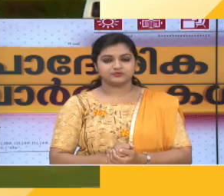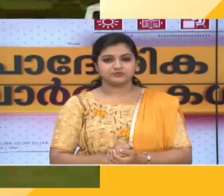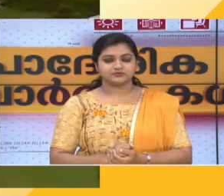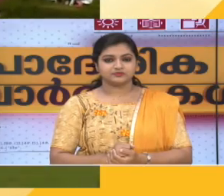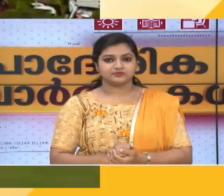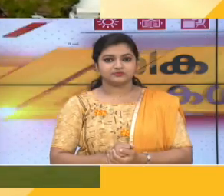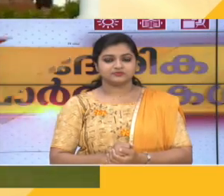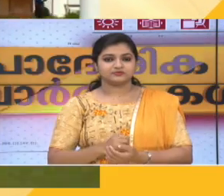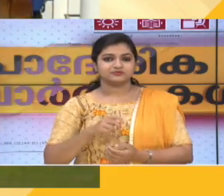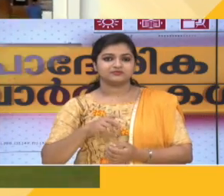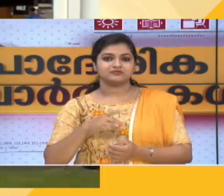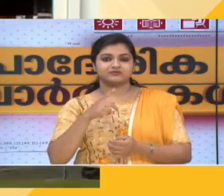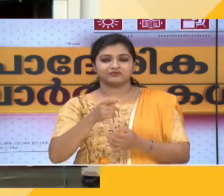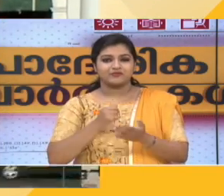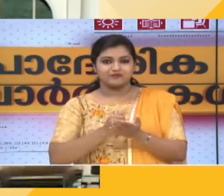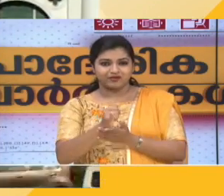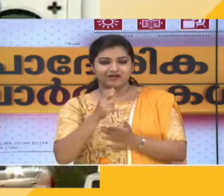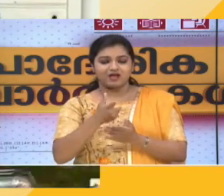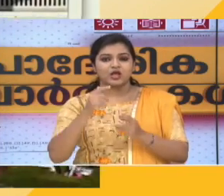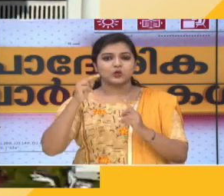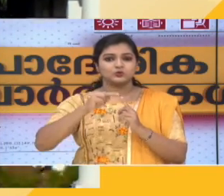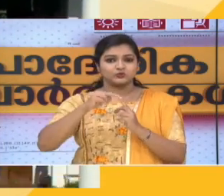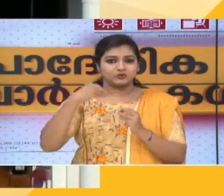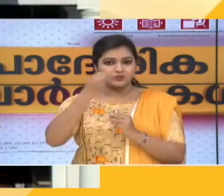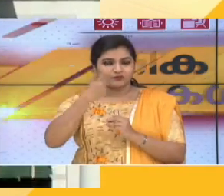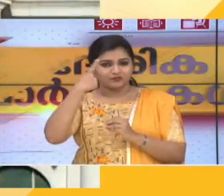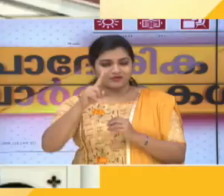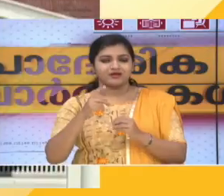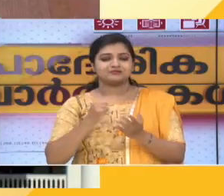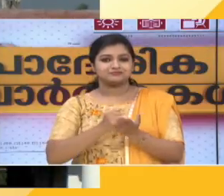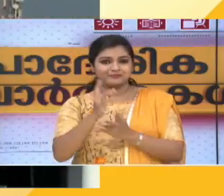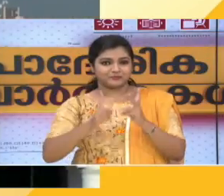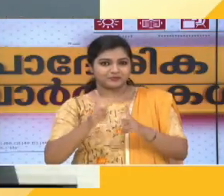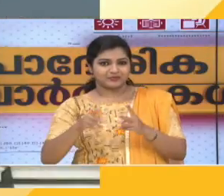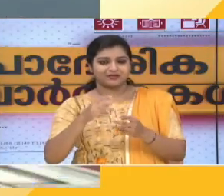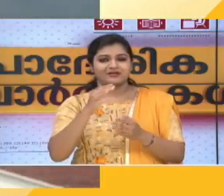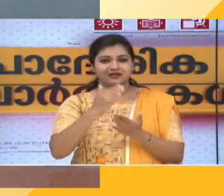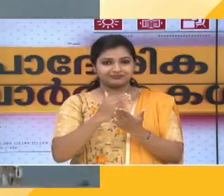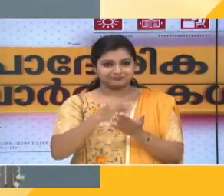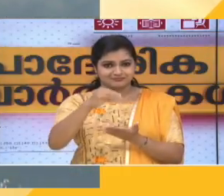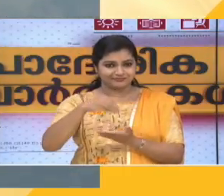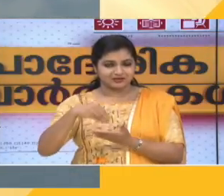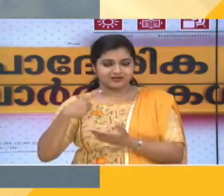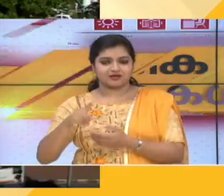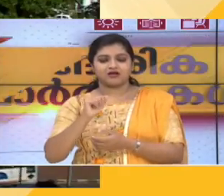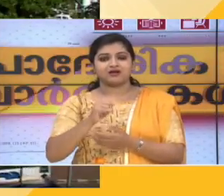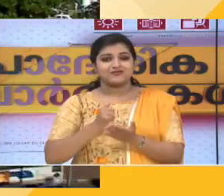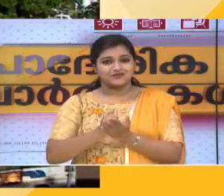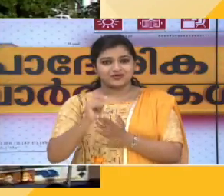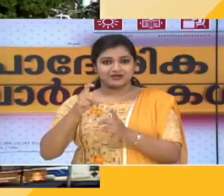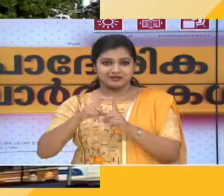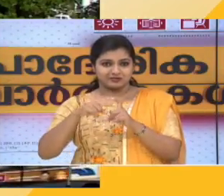വിള ഇൻഷുറൻസ് ഉൾപ്പെടെയുള്ള പദ്ധതികൾക്ക് വേണ്ടി നടത്തുന്ന കർഷകരുടെ വിവരശേഖരണമാണ് വിവാദമാകുന്നത്. കൃഷി വകുപ്പ് നടത്തേണ്ടിയിരുന്ന